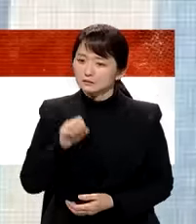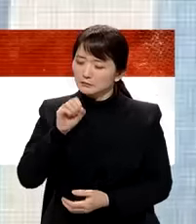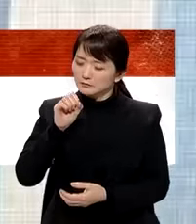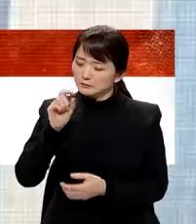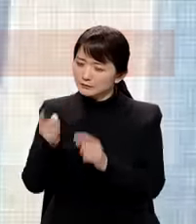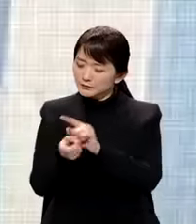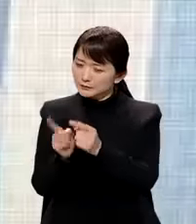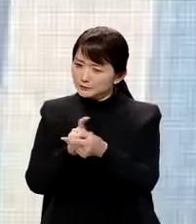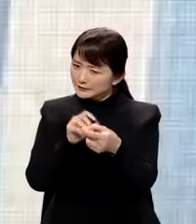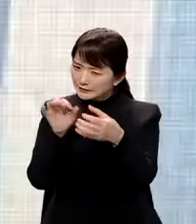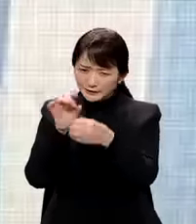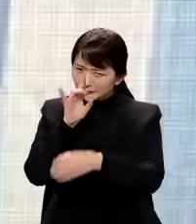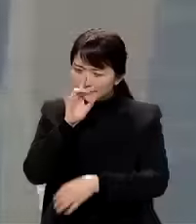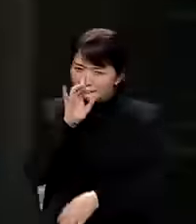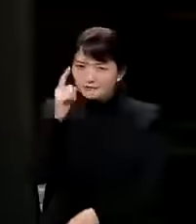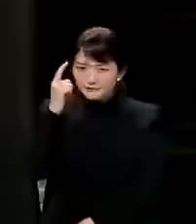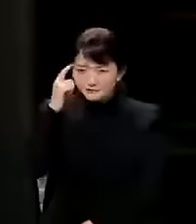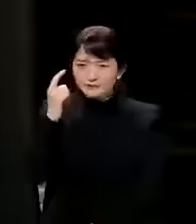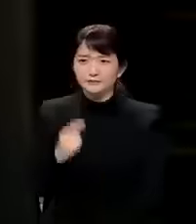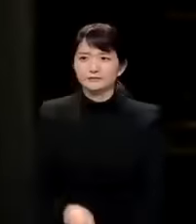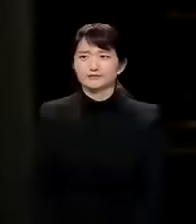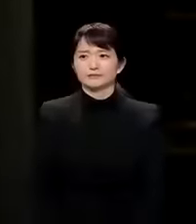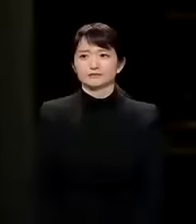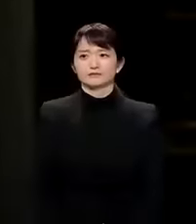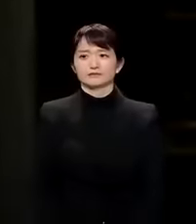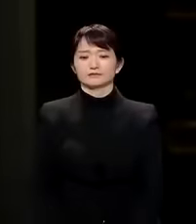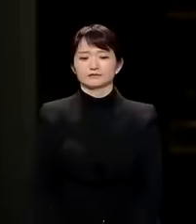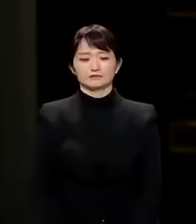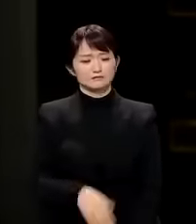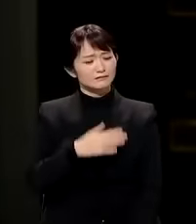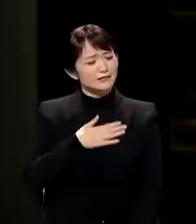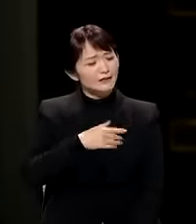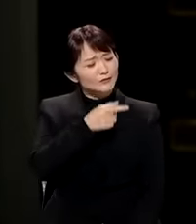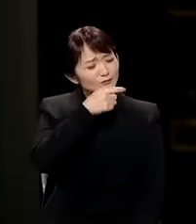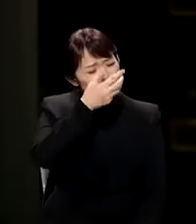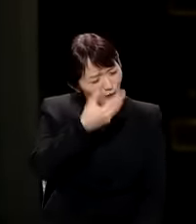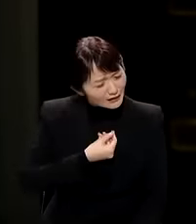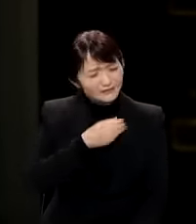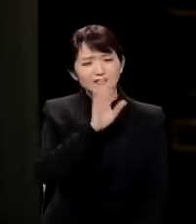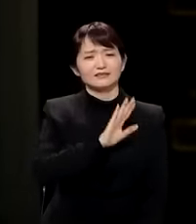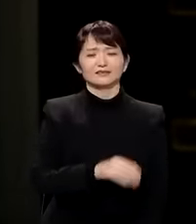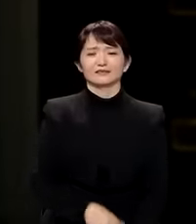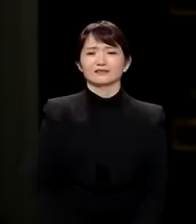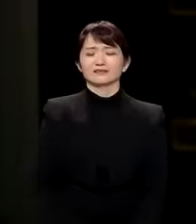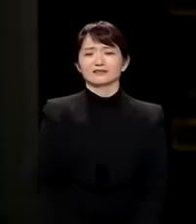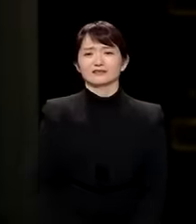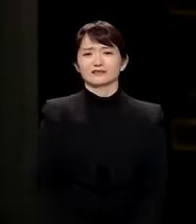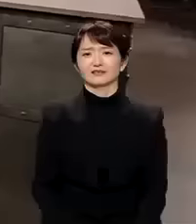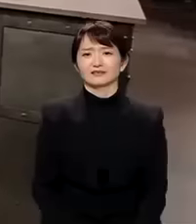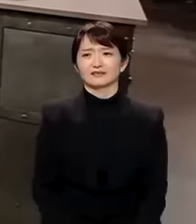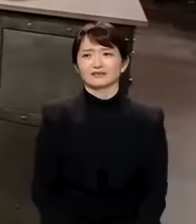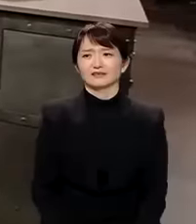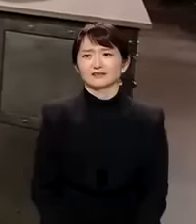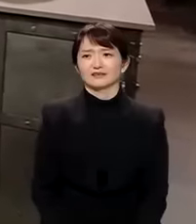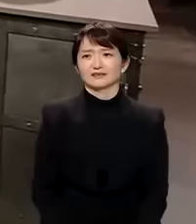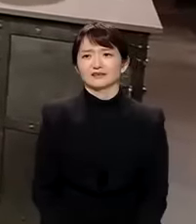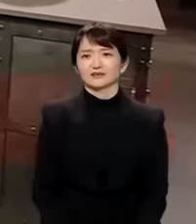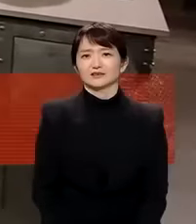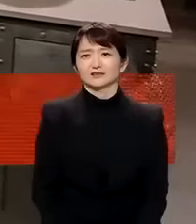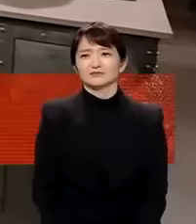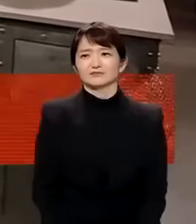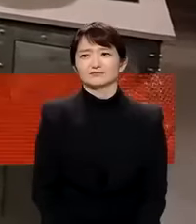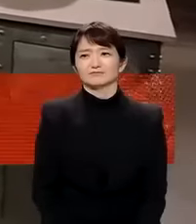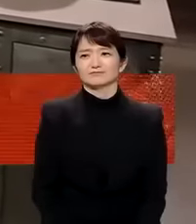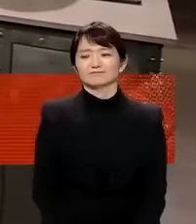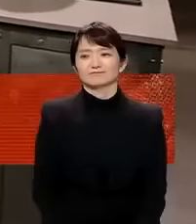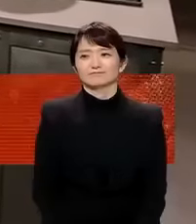안 되겠다 나는 물을 먹지 않습니다 그리고 아까 그 우리리 양 한 것처럼